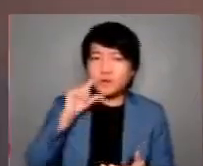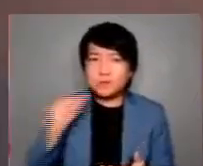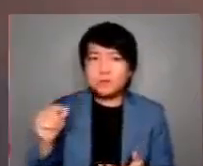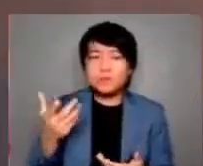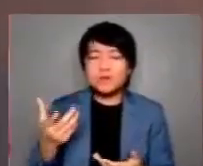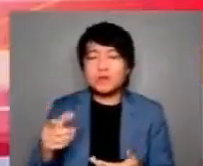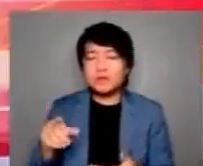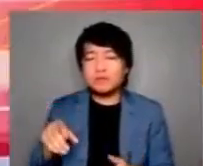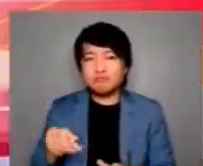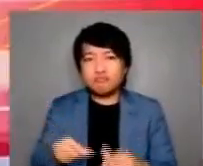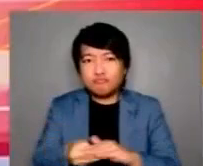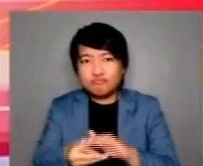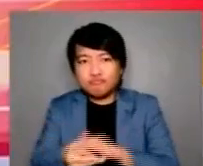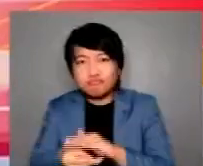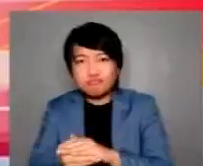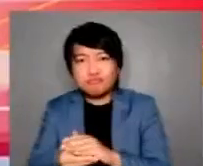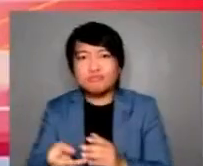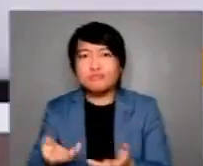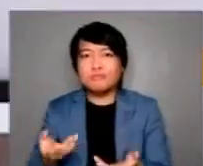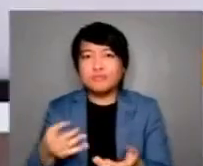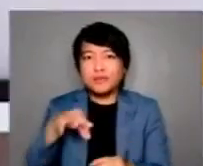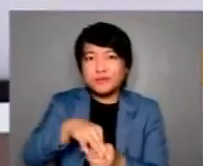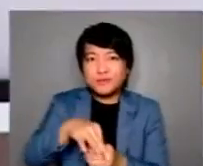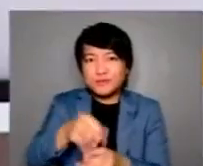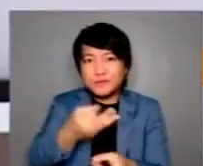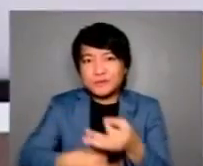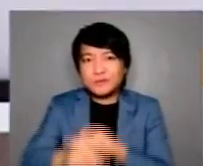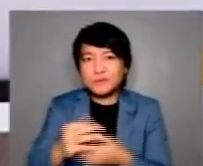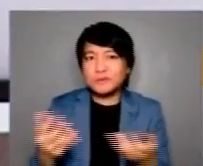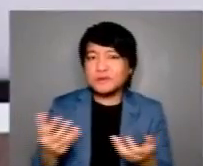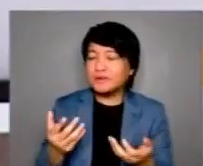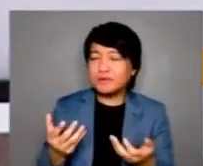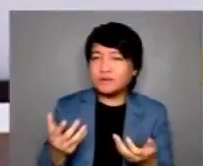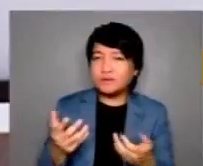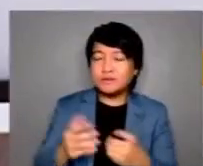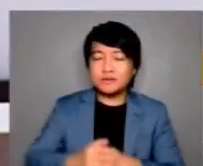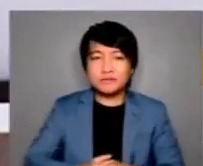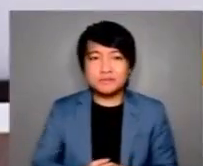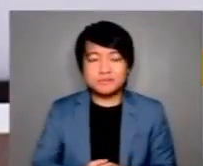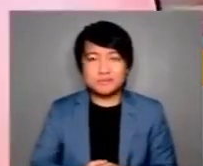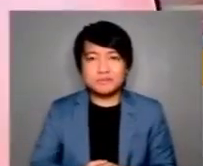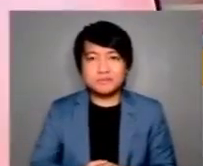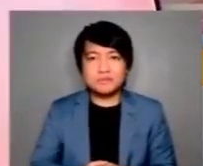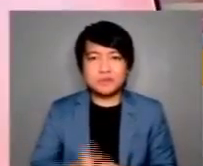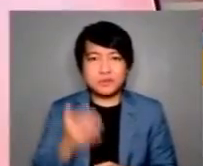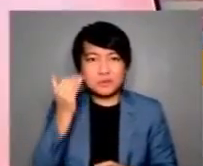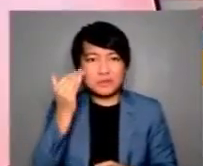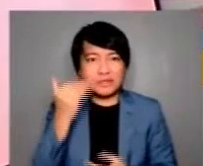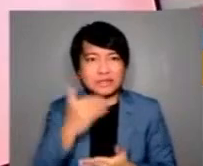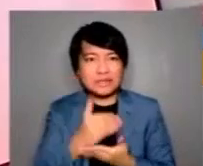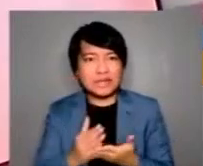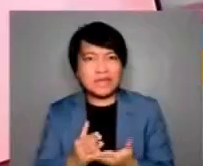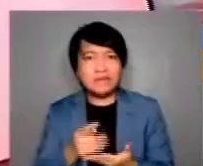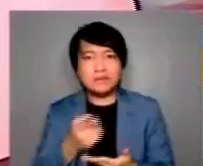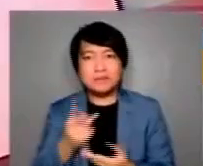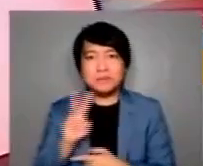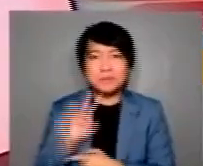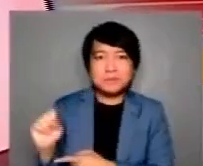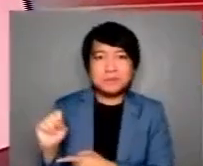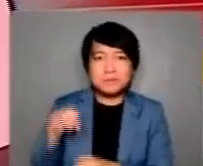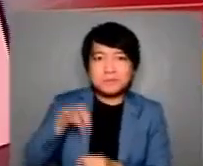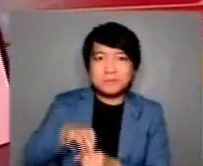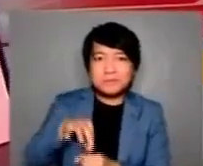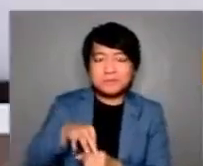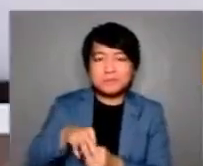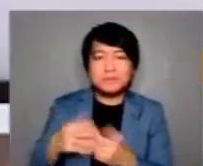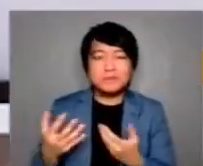selling ha Ilan na po yung kumpirmado kasi baka yung iba alam niyo na yung mga pakawala nung kalaban din nila e ' ba tama po kayo Igan Actually